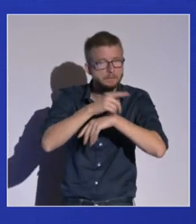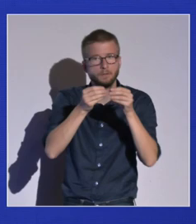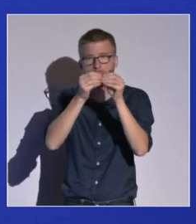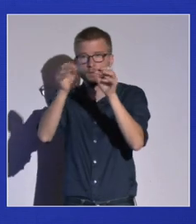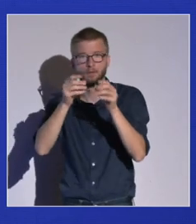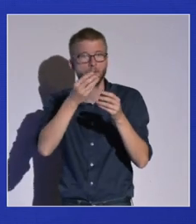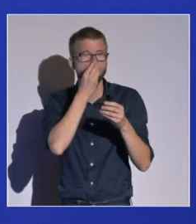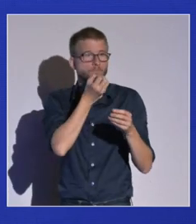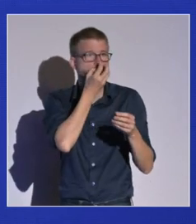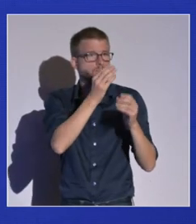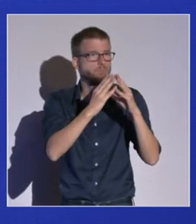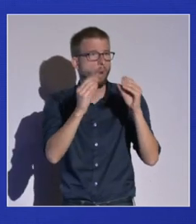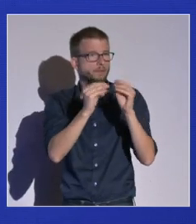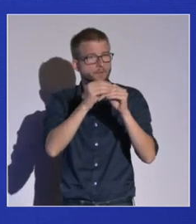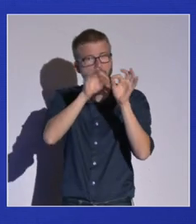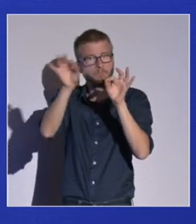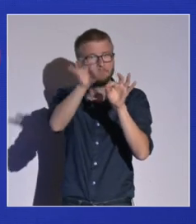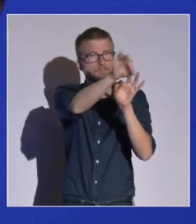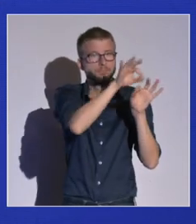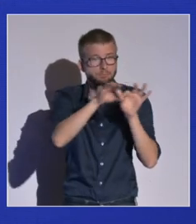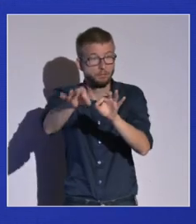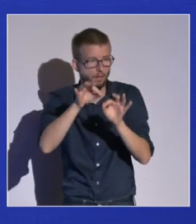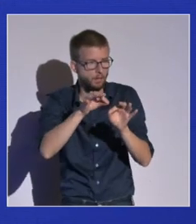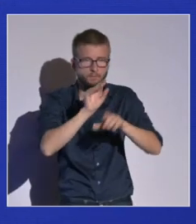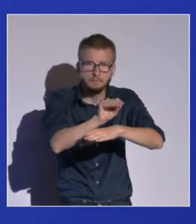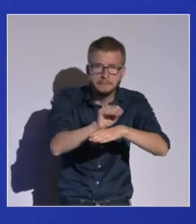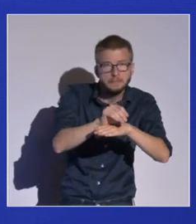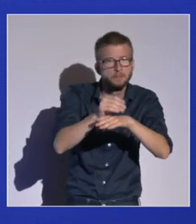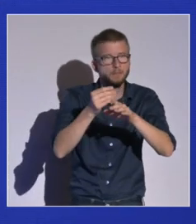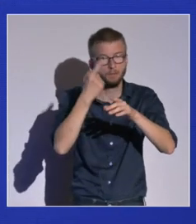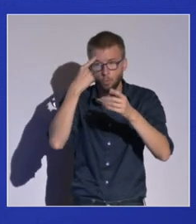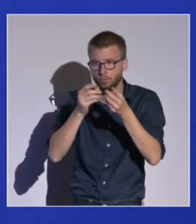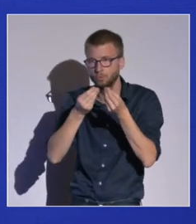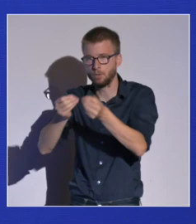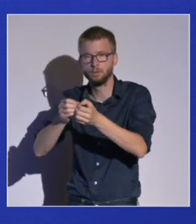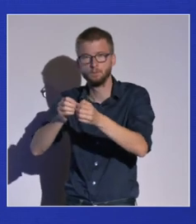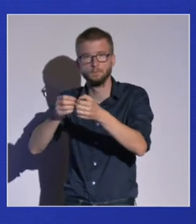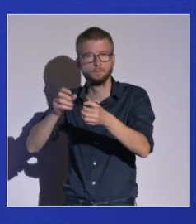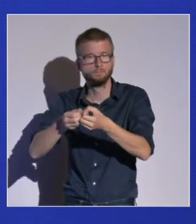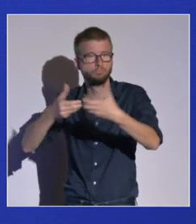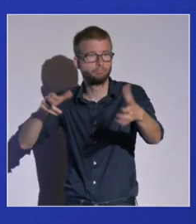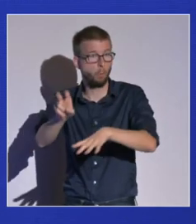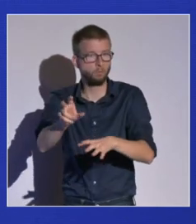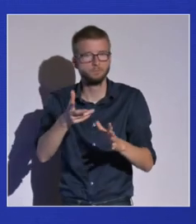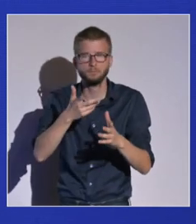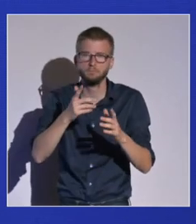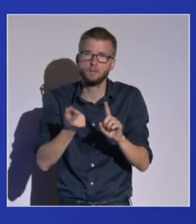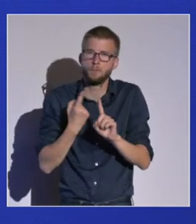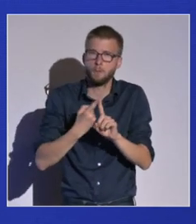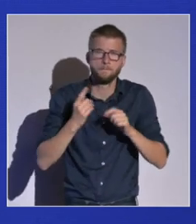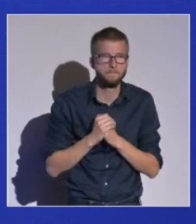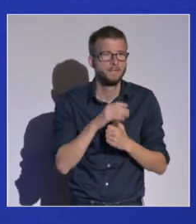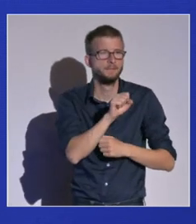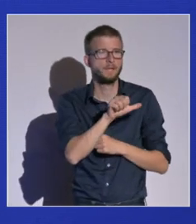cette diversité biologique, c'est très important. J'ai dit quelque chose sur les haies à Sarah dans le creux de l'oreille que je vais lui dire